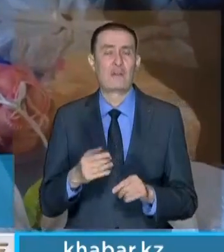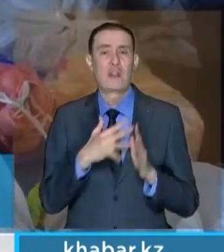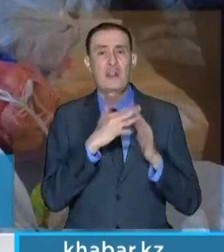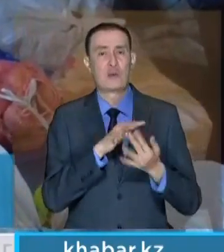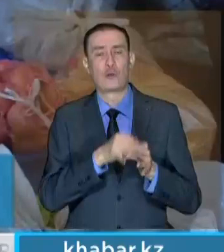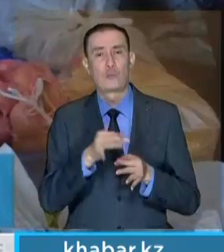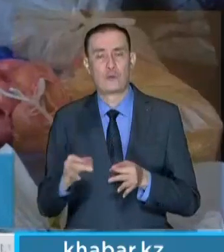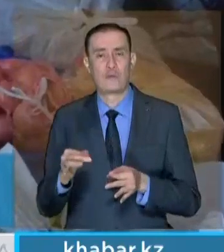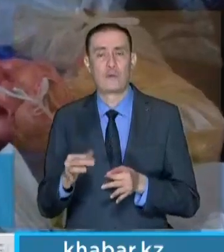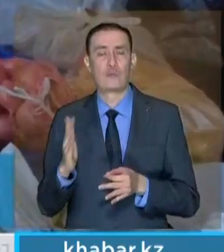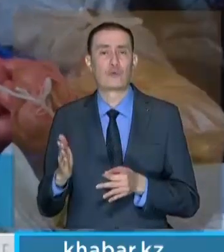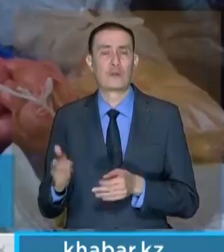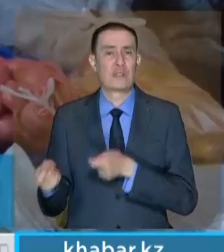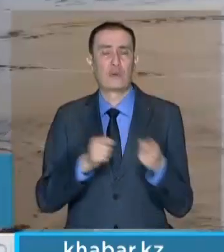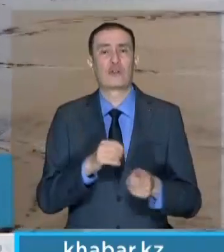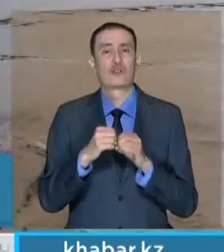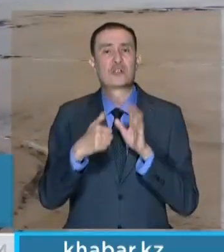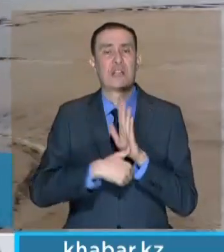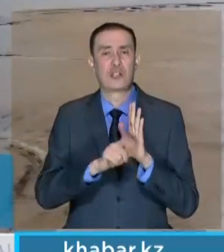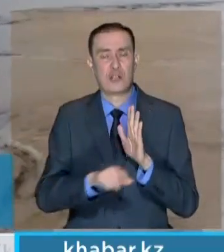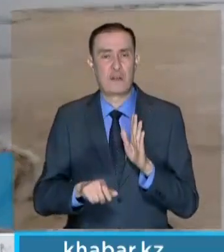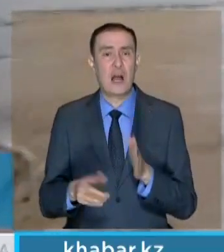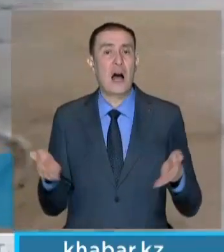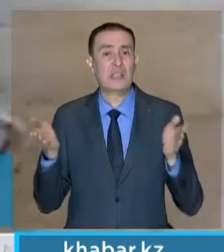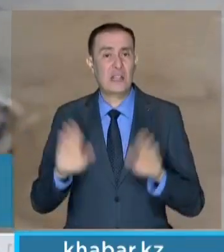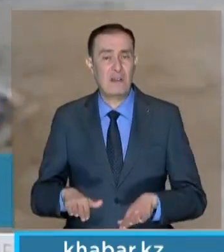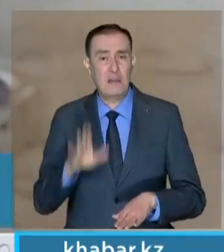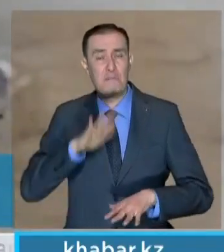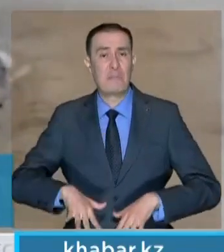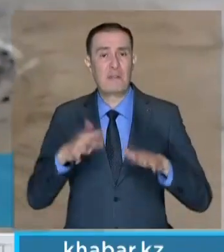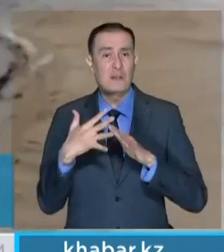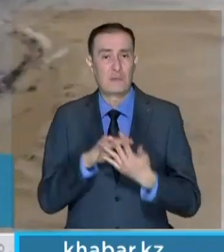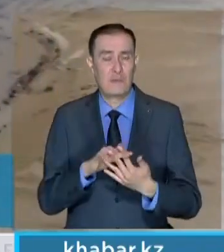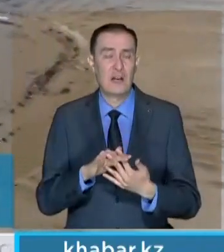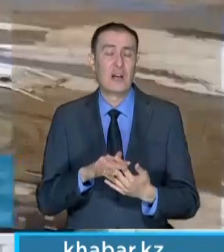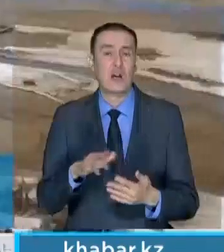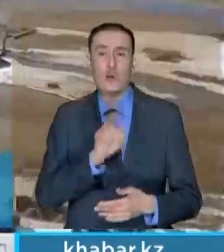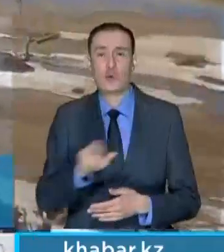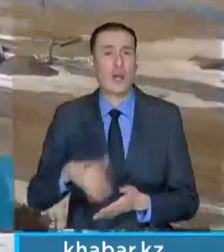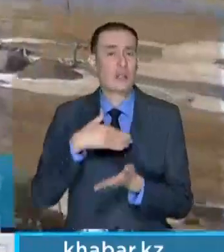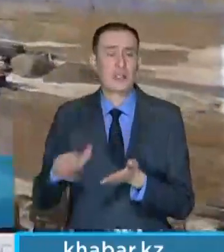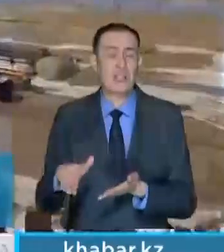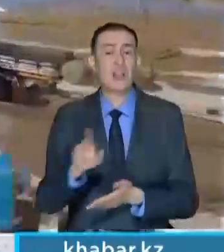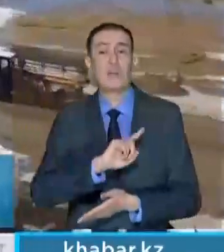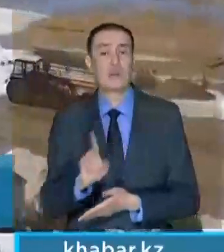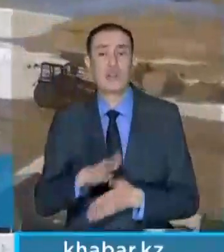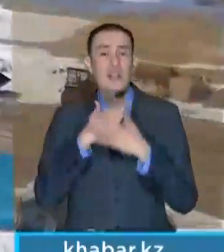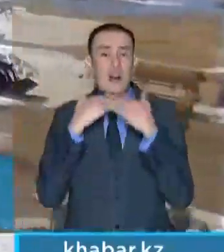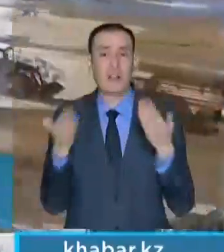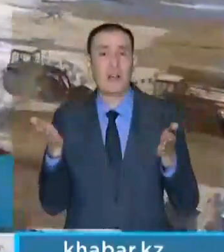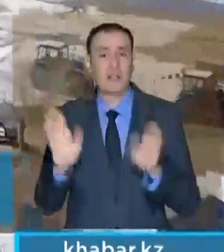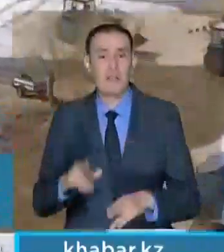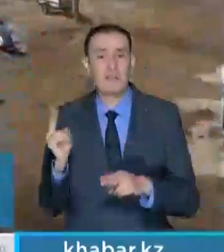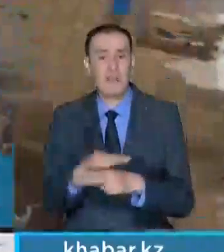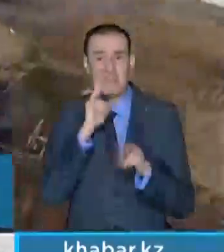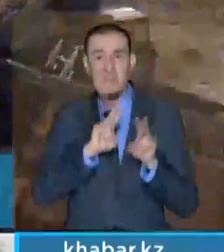пунктов заберут 16 человек покидать паводка опасные населённые пункты и зимовки люди отказались потому что не хотят оставлять без